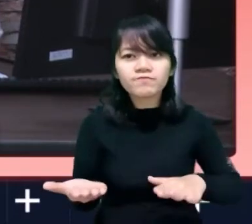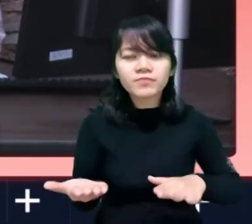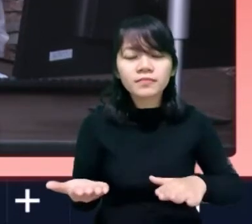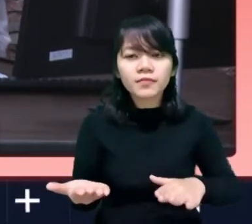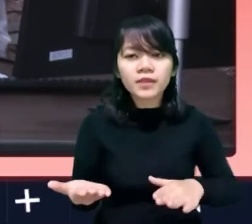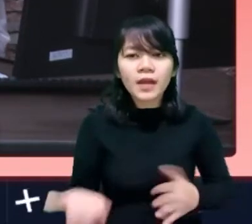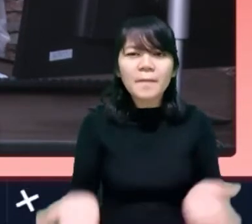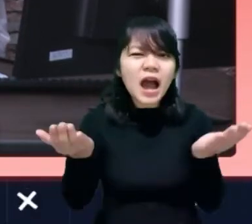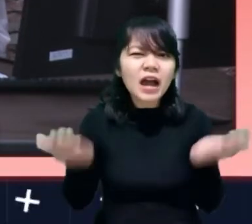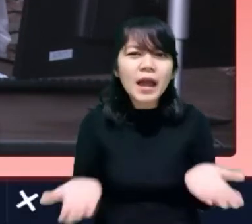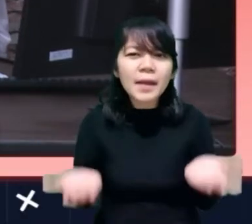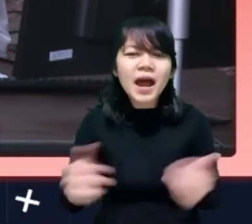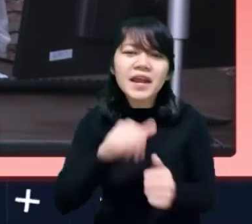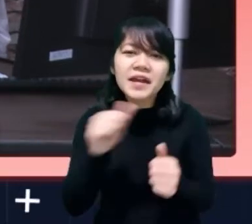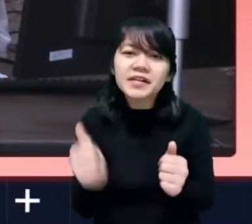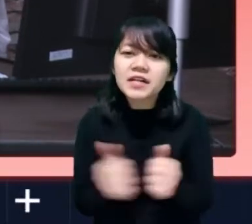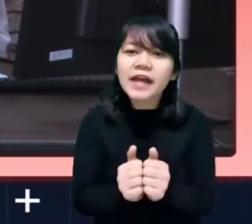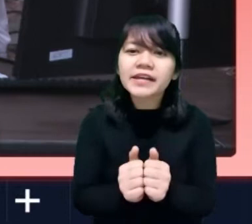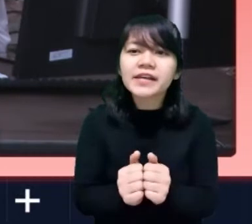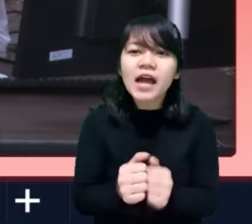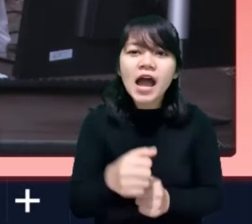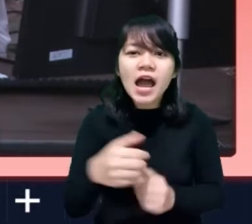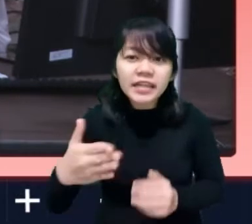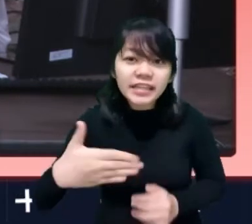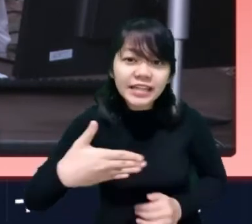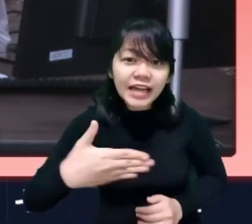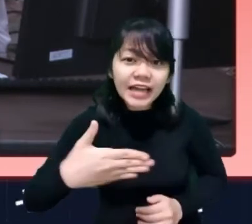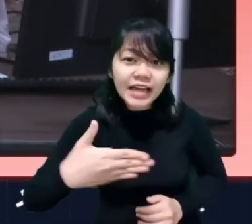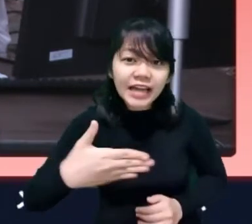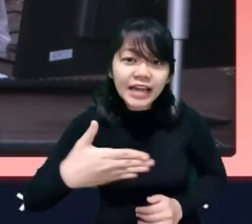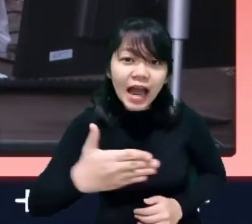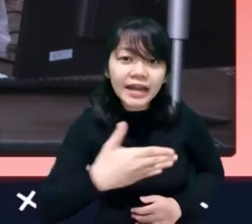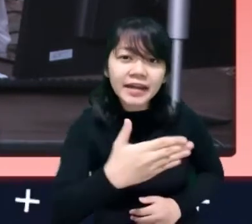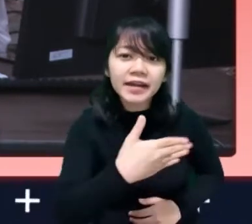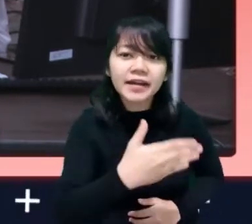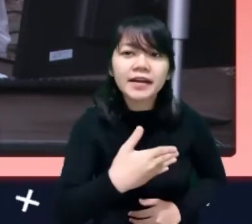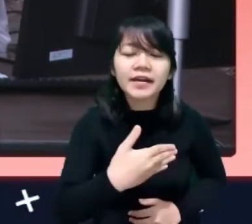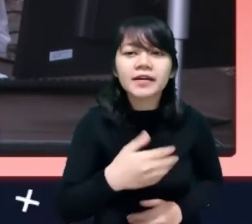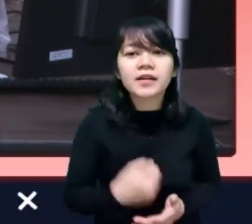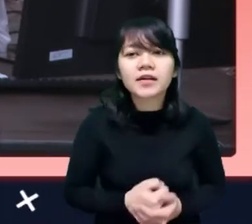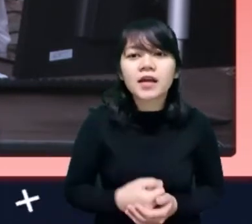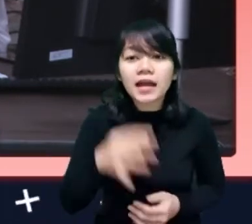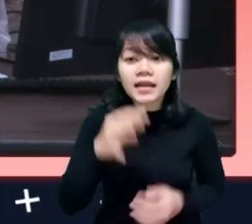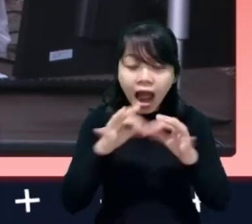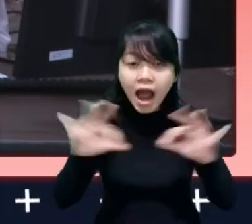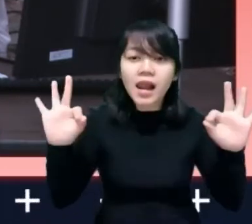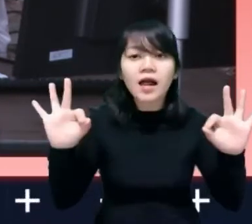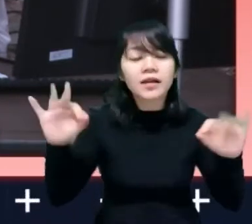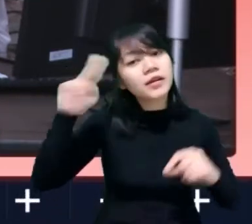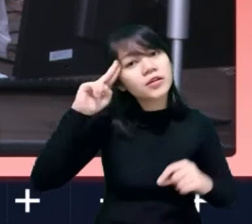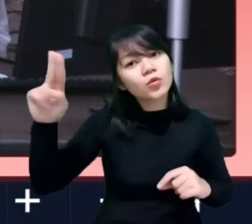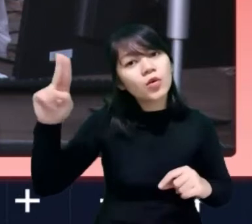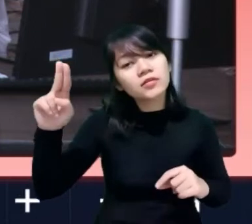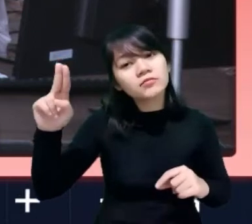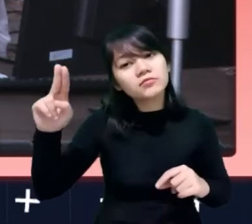ikan apapun yang halal dari Tuhan. Karena ikan tidak pernah disembelih, jadi darahnya tidak keluar dari tubuhnya. Apakah